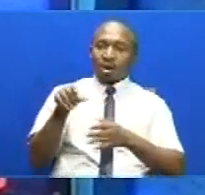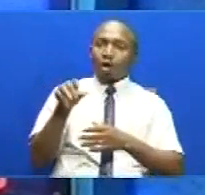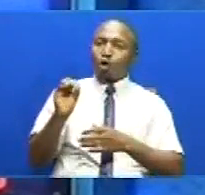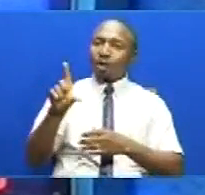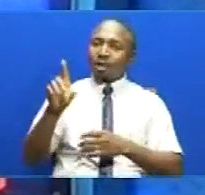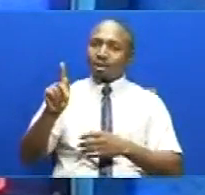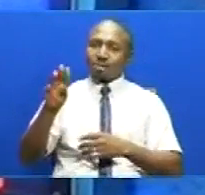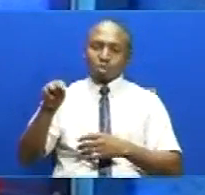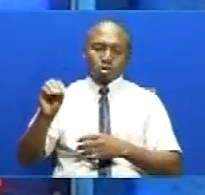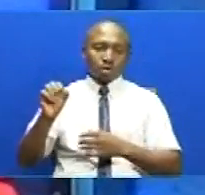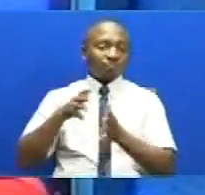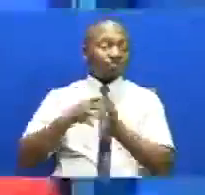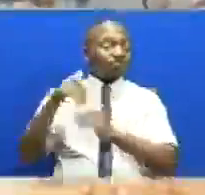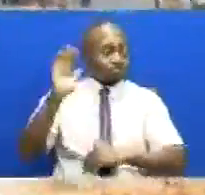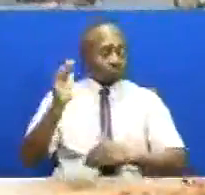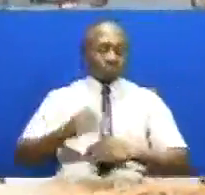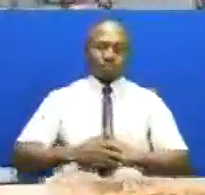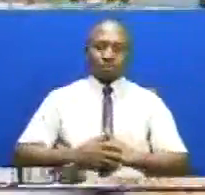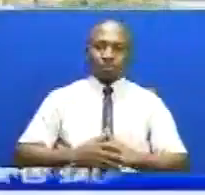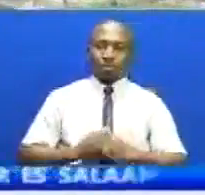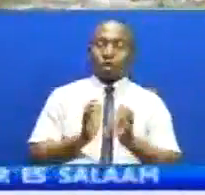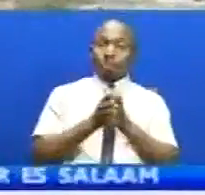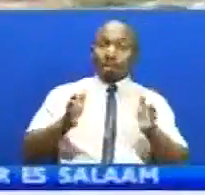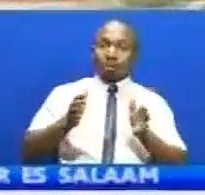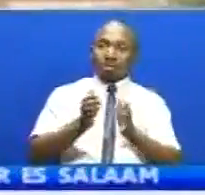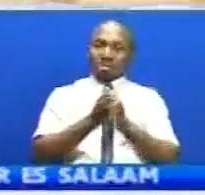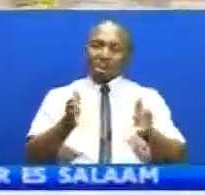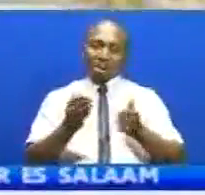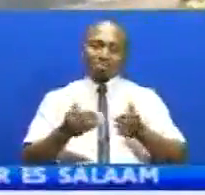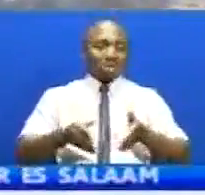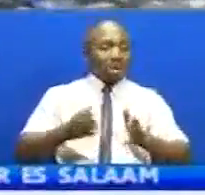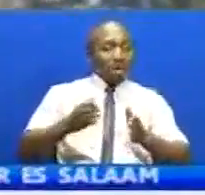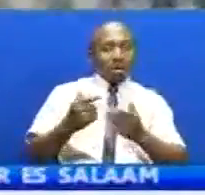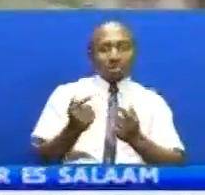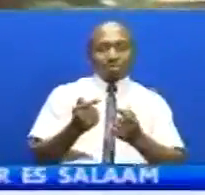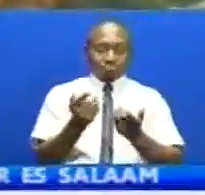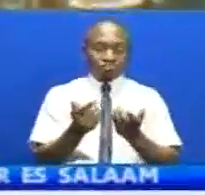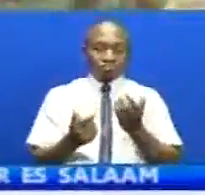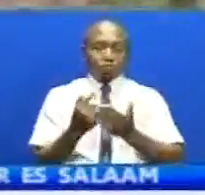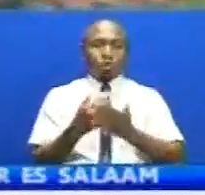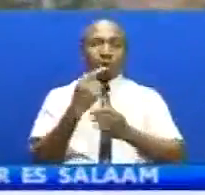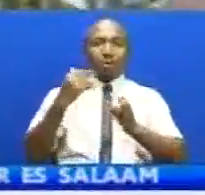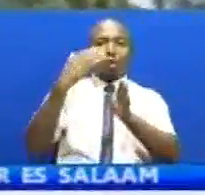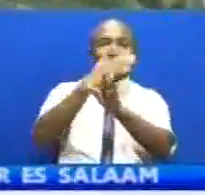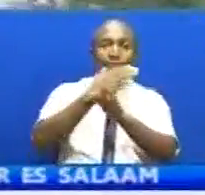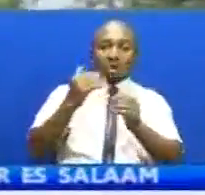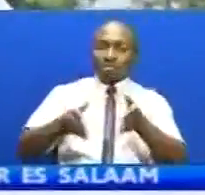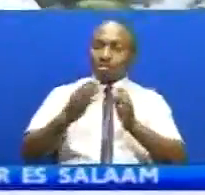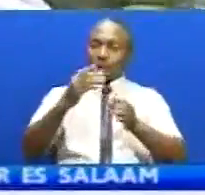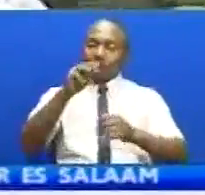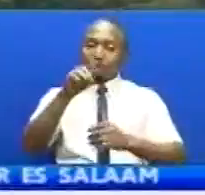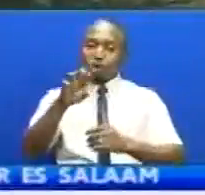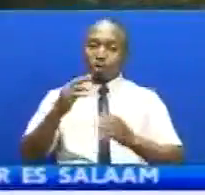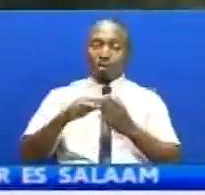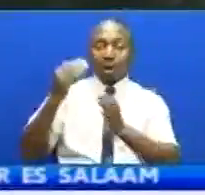Kimosa. Upanuzi wa kipande cha barabara ya New Bagamoyo kutoka makutano ya barabara ya Moroko hadi makutano ya barabara ya